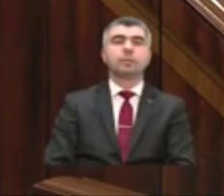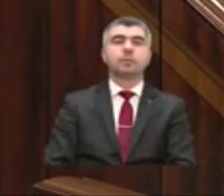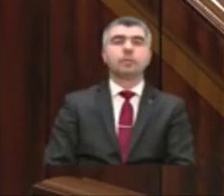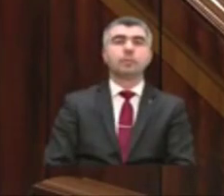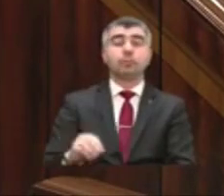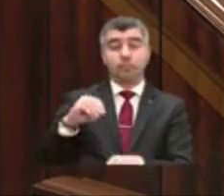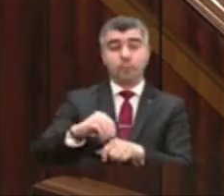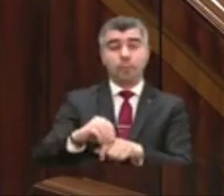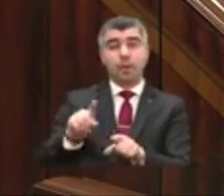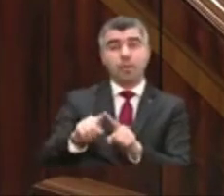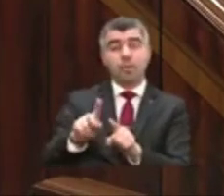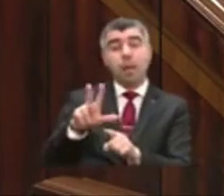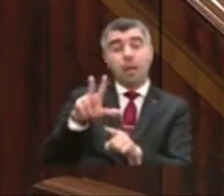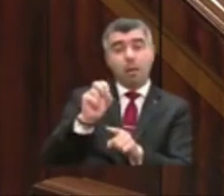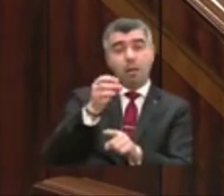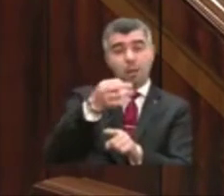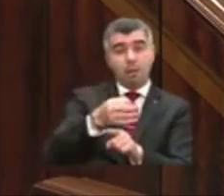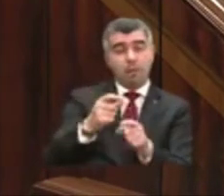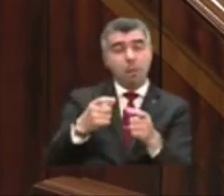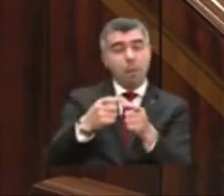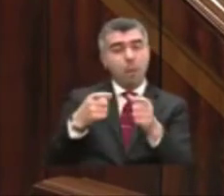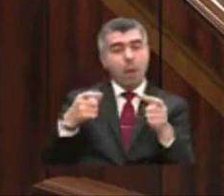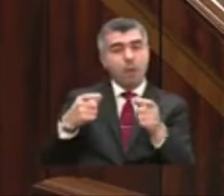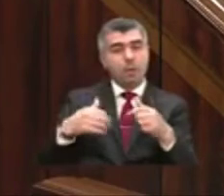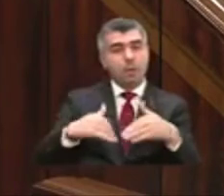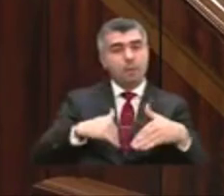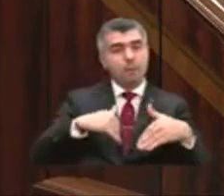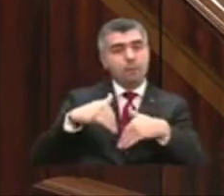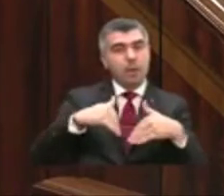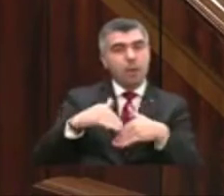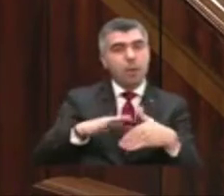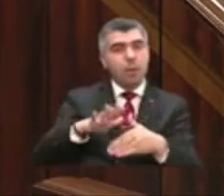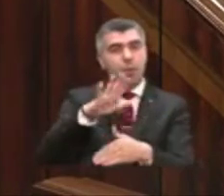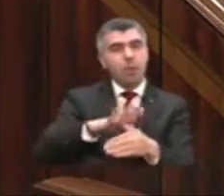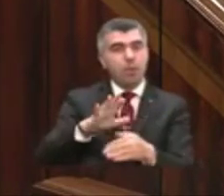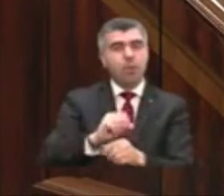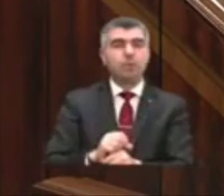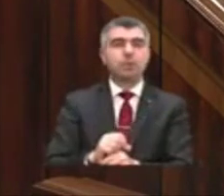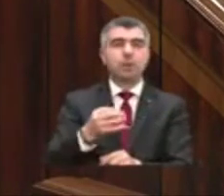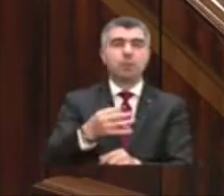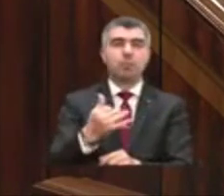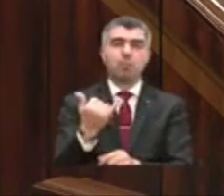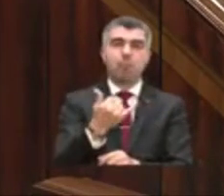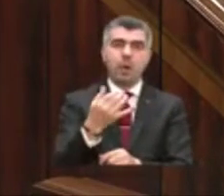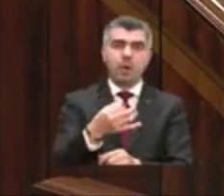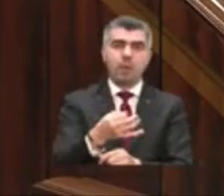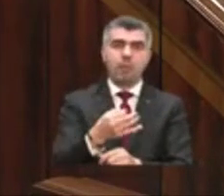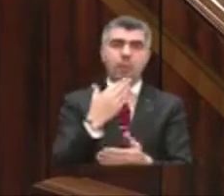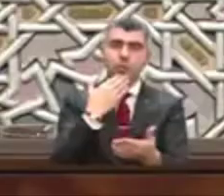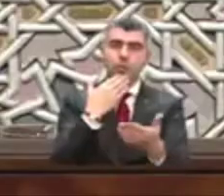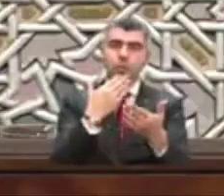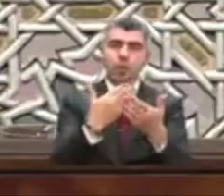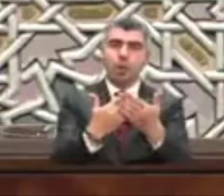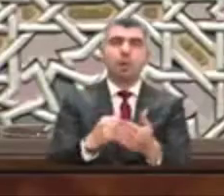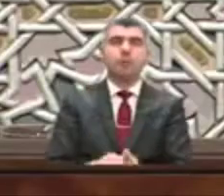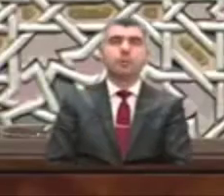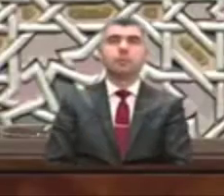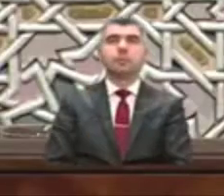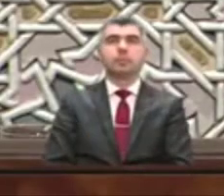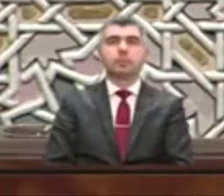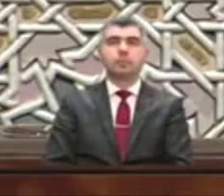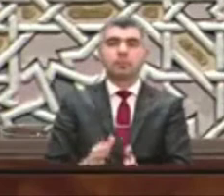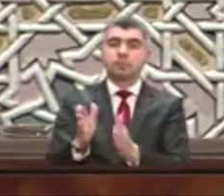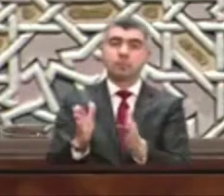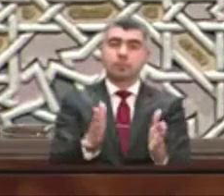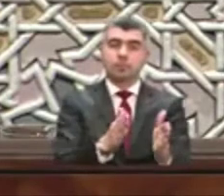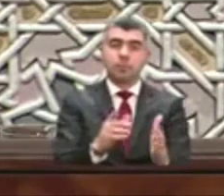أنتم معنيون بالسهر على تحسين وتوسيع العرض الطرقي ومؤشرات السلام. شكرا سيد نائب محترم. هل هناك